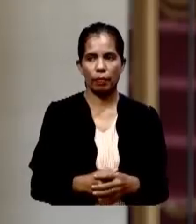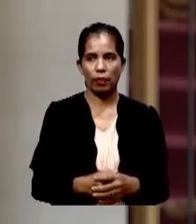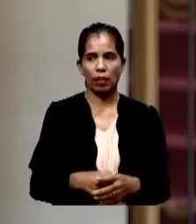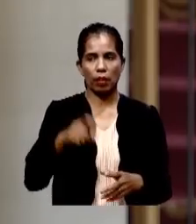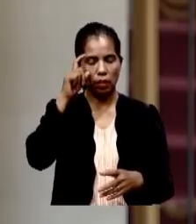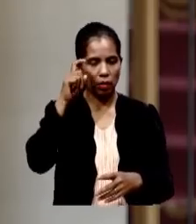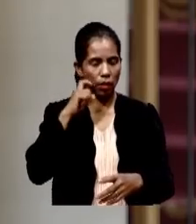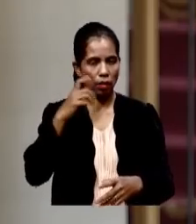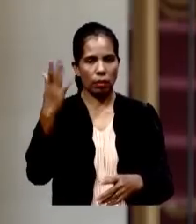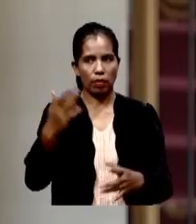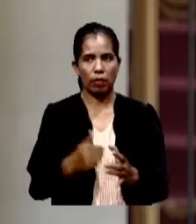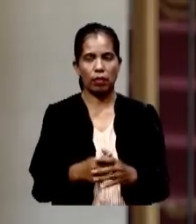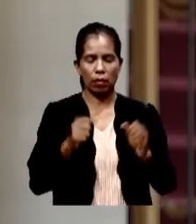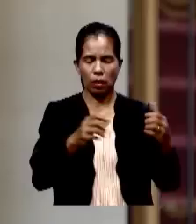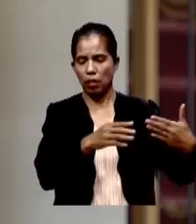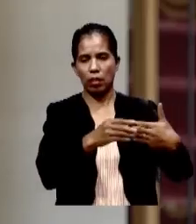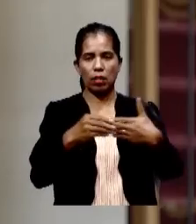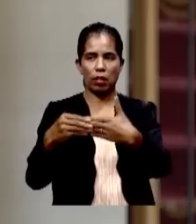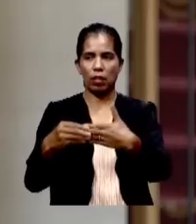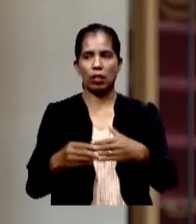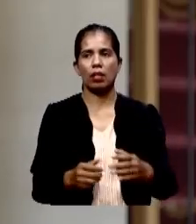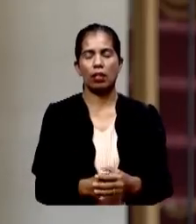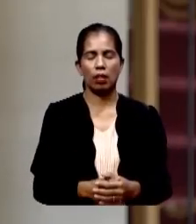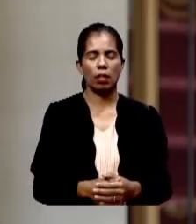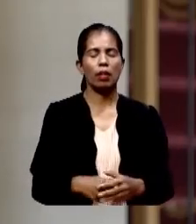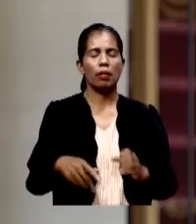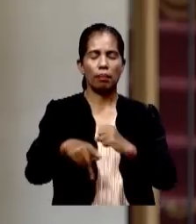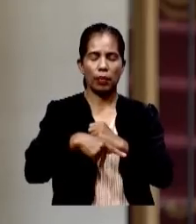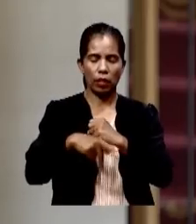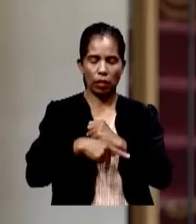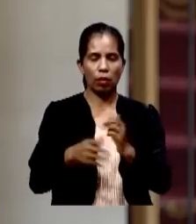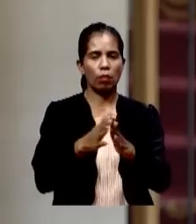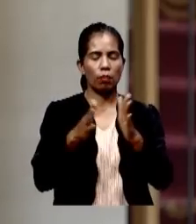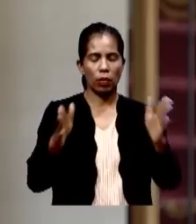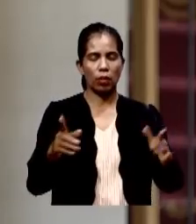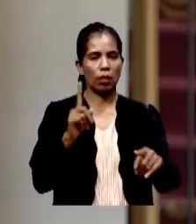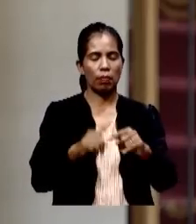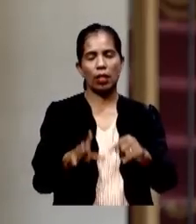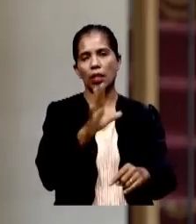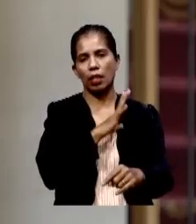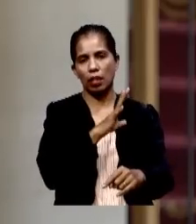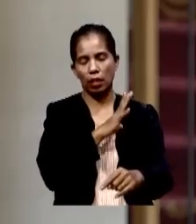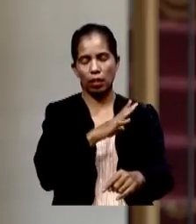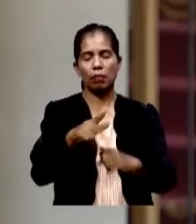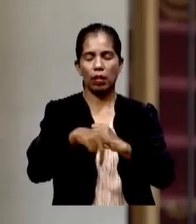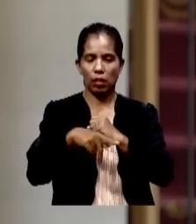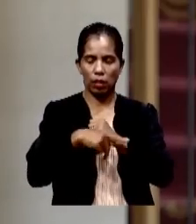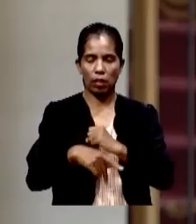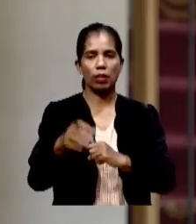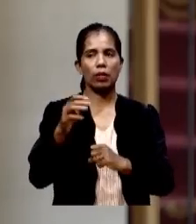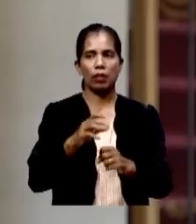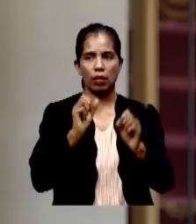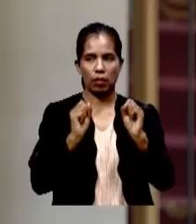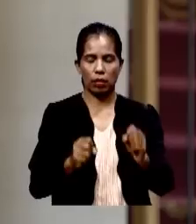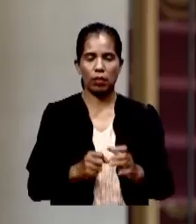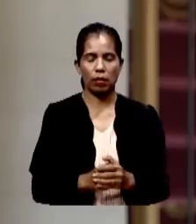neneba. Tem que ukum. Partido bot la bele depende ba partido kik. Kik mak tenke per depende